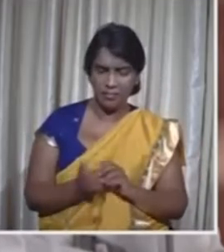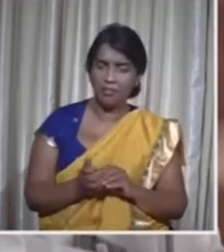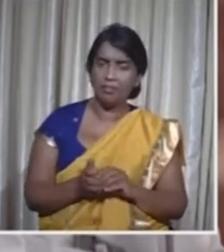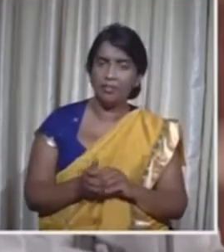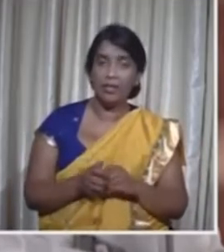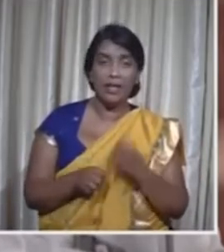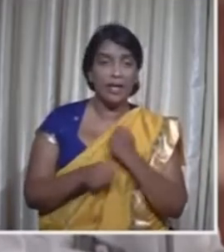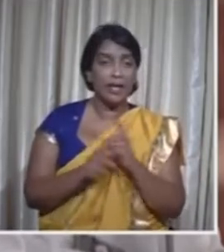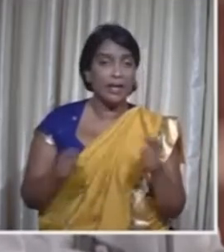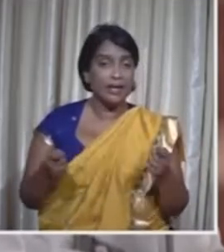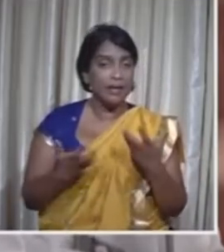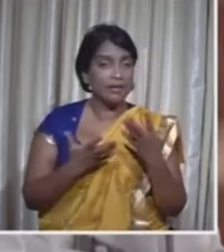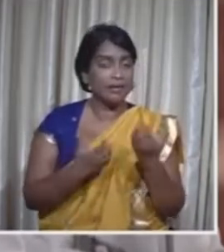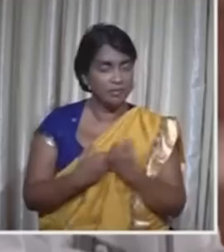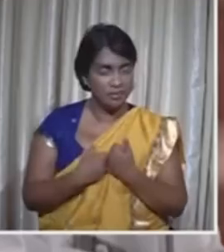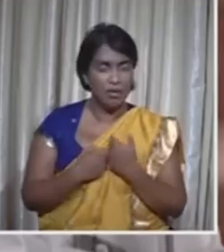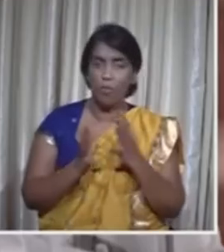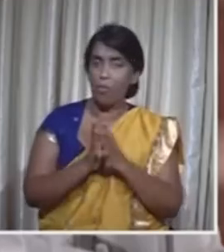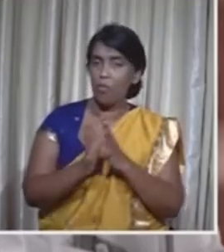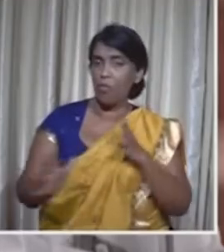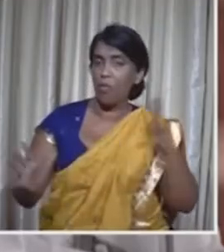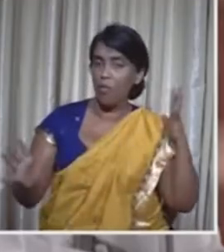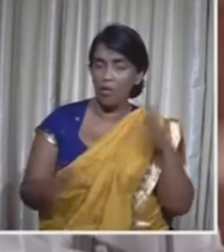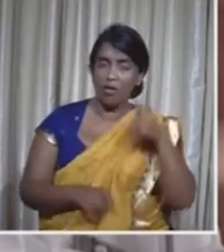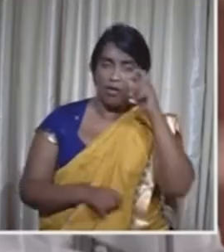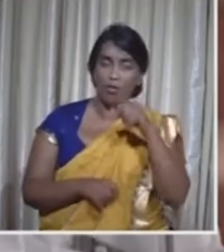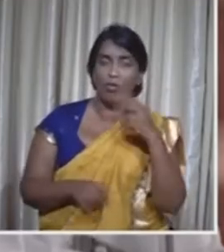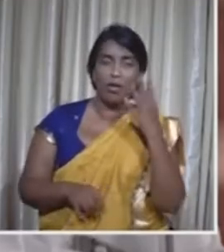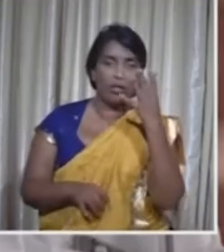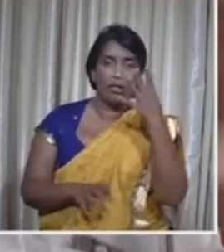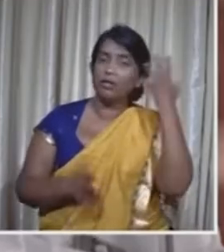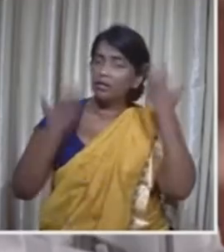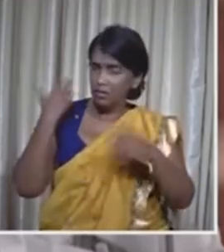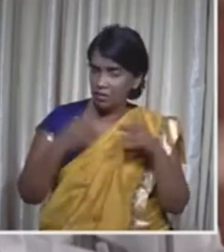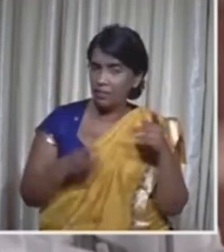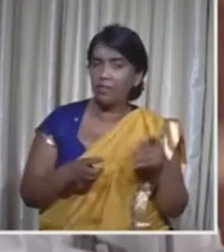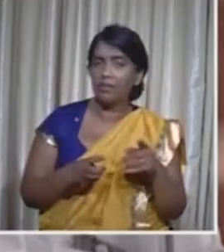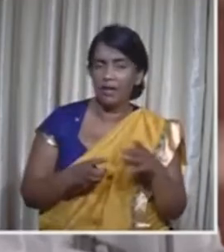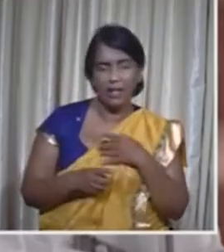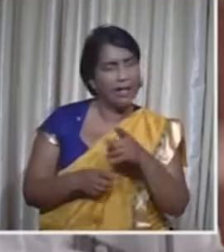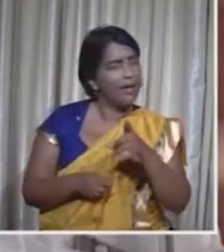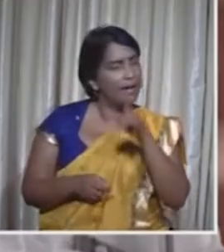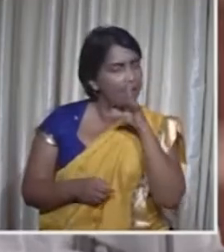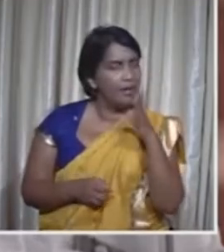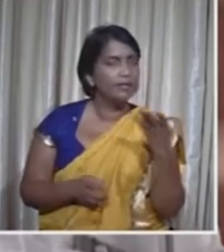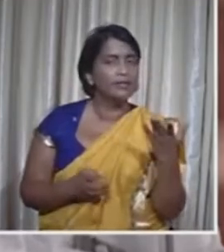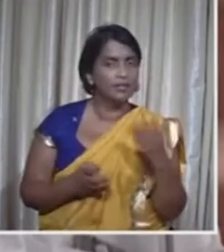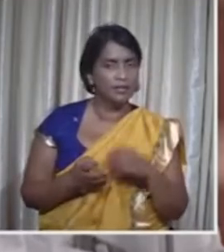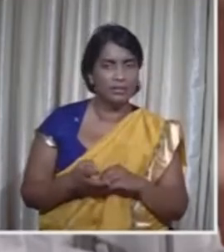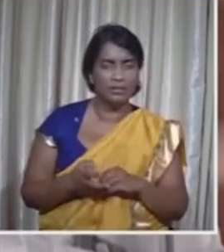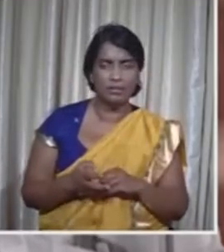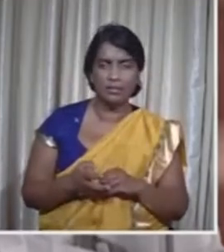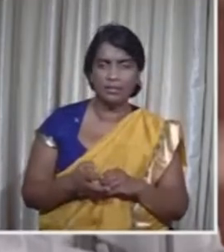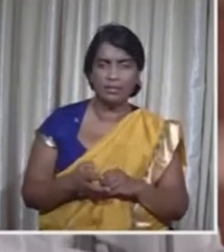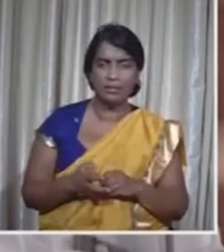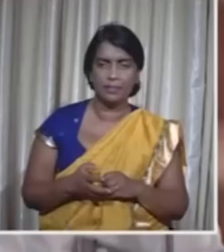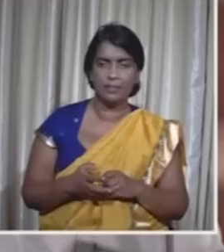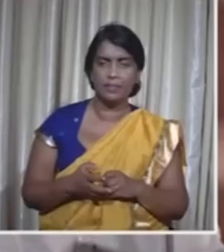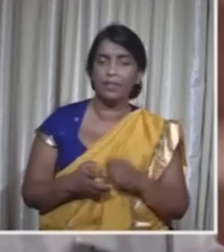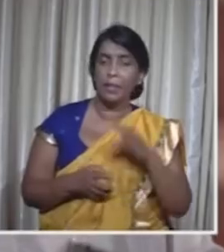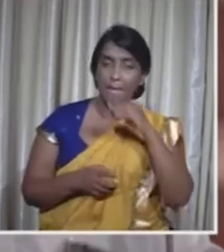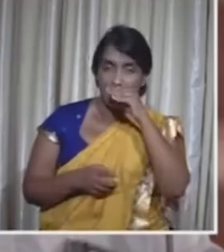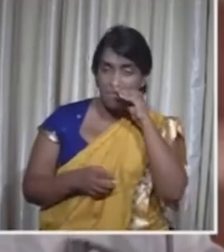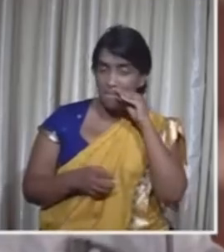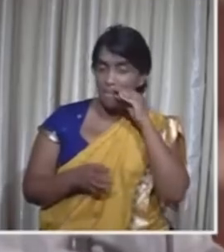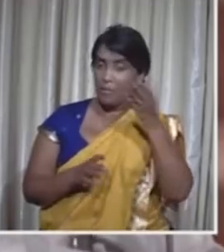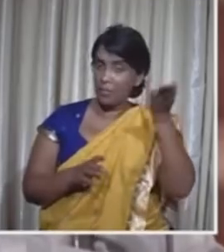நாட்டுக்கு வெட்கம் இல்லையா, கேவலம் இல்லையா? இந்த நாட்டுக்கு பிரபாகரனுடைய காலத்திலே எவ்வளவு நல்லதாக நடந்ததுன்னு ஒரு இராணுவத்தைச் சேர்ந்தவர் சிங்கள